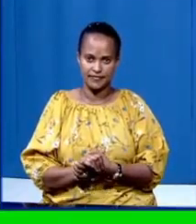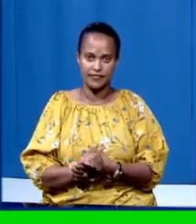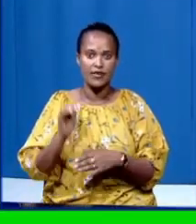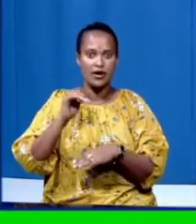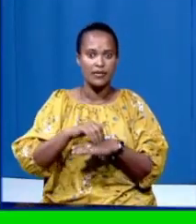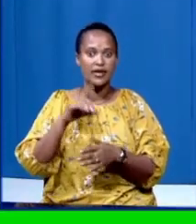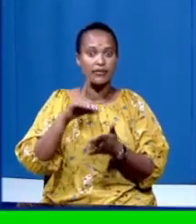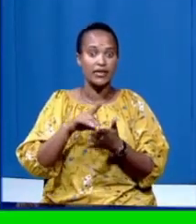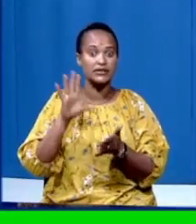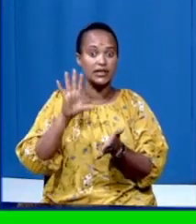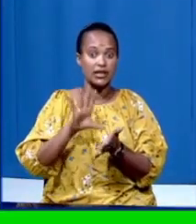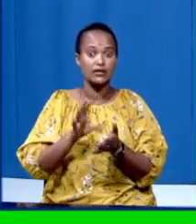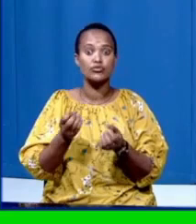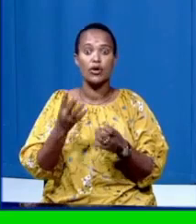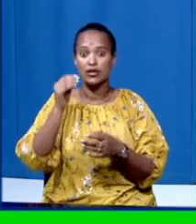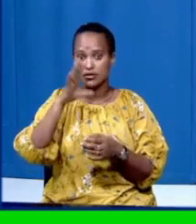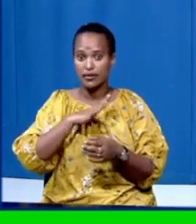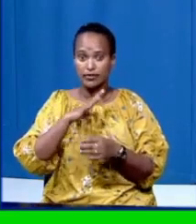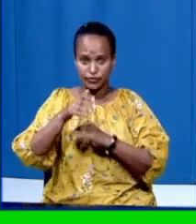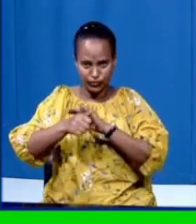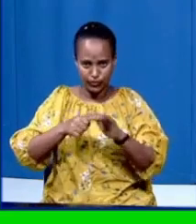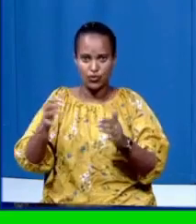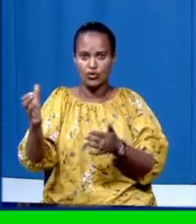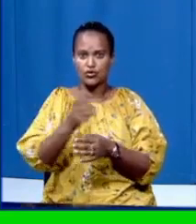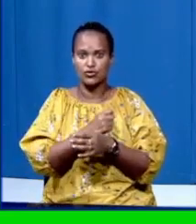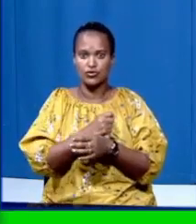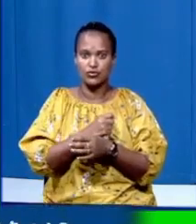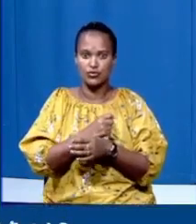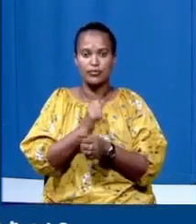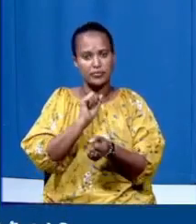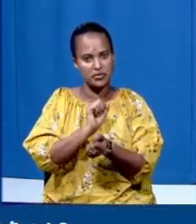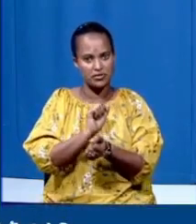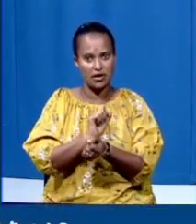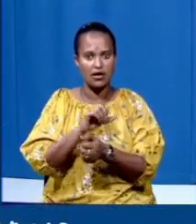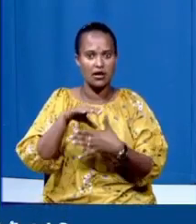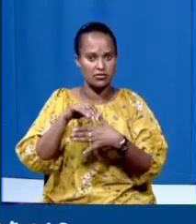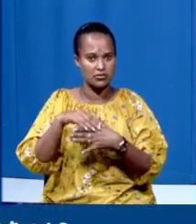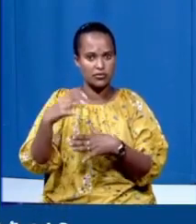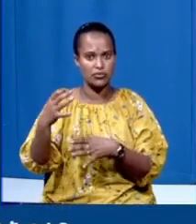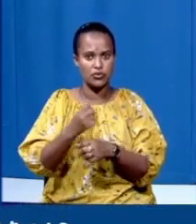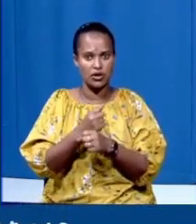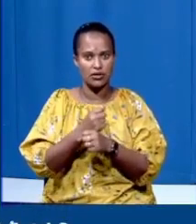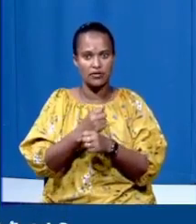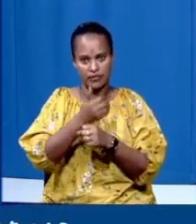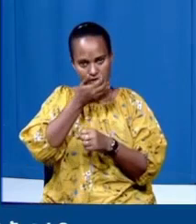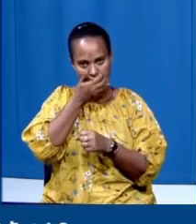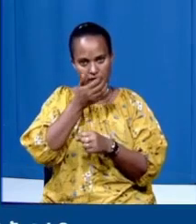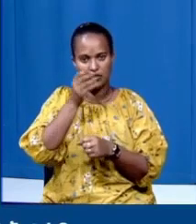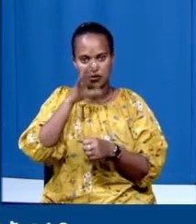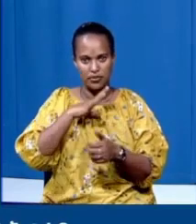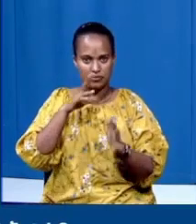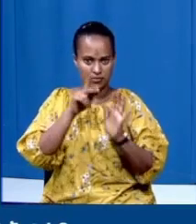ኣብ ከተማታትን ገጠራትን ብዙሓት ሰባት ሰዊሩ ጨውዒዩ ኣብ ሰማት ብምእሳር ገንዘብ ምውራድ ምሕማስ ንስሓት ሰባት